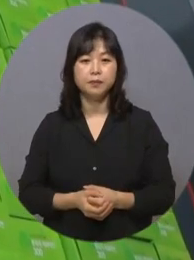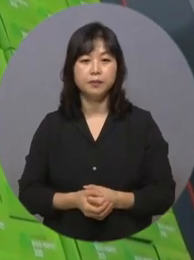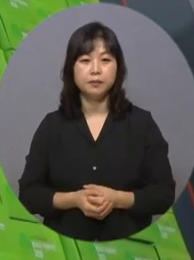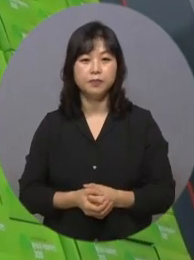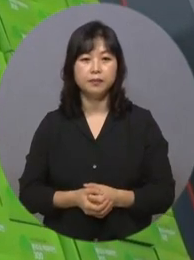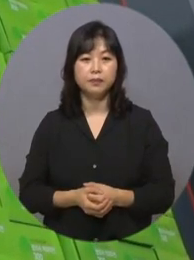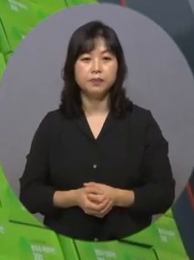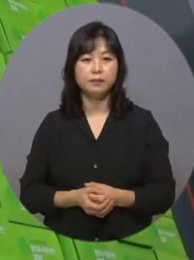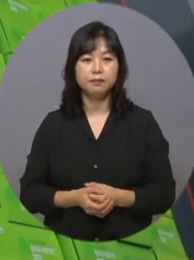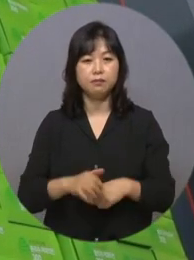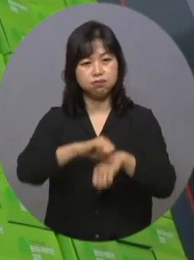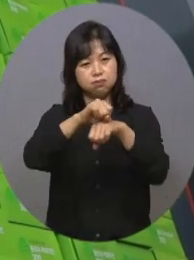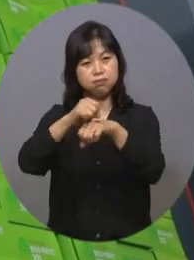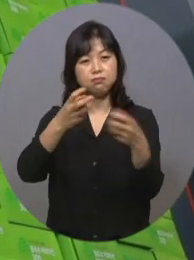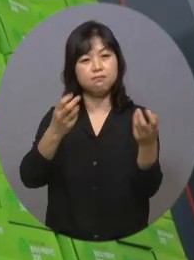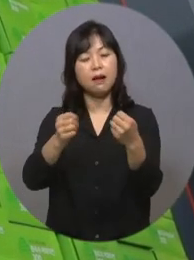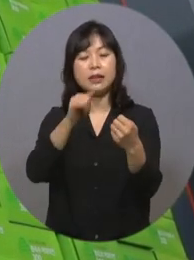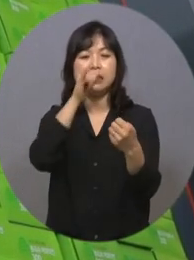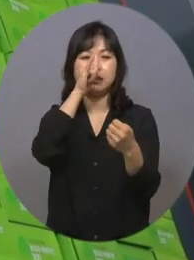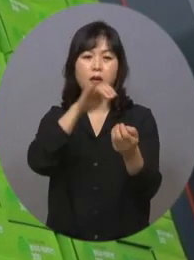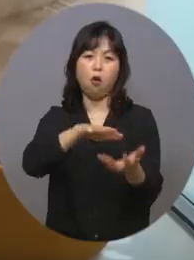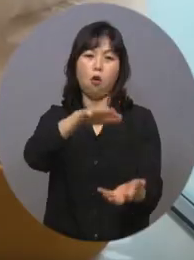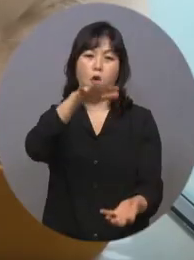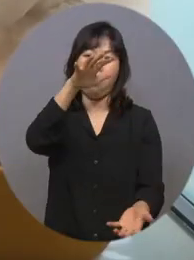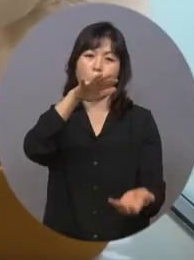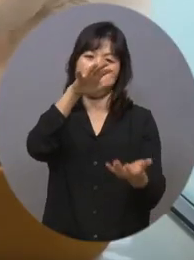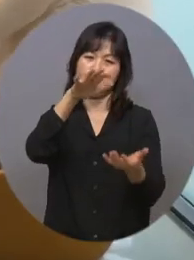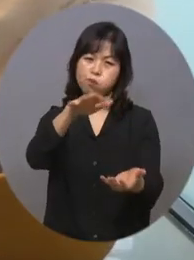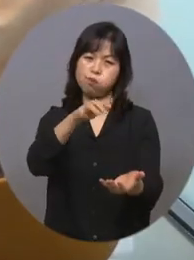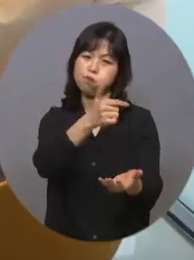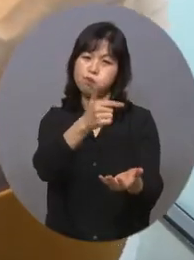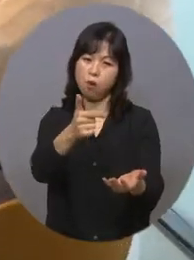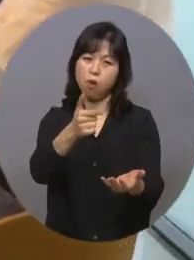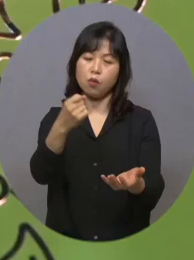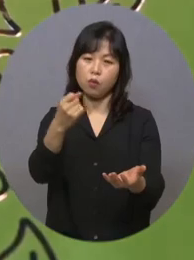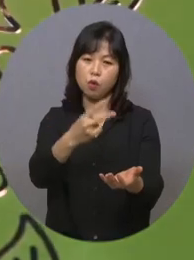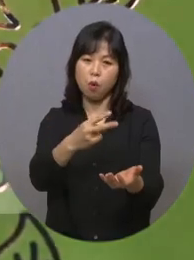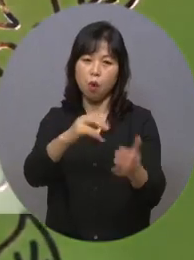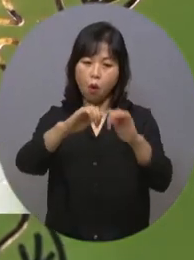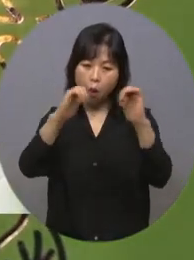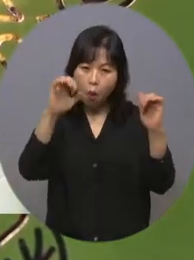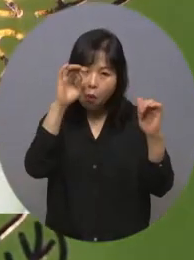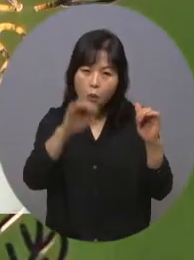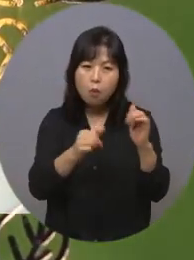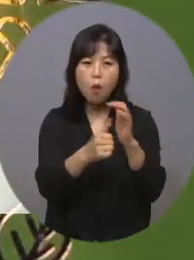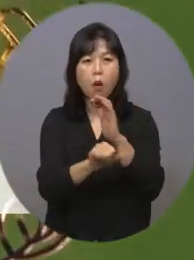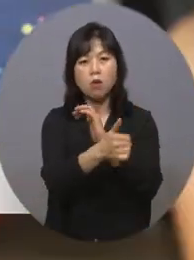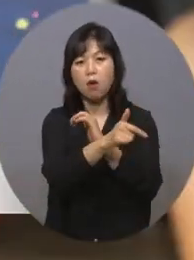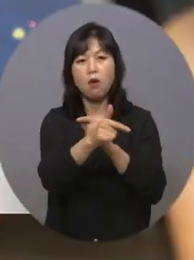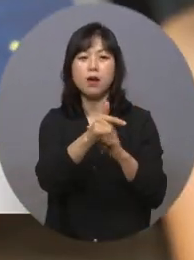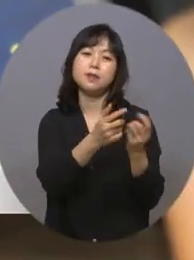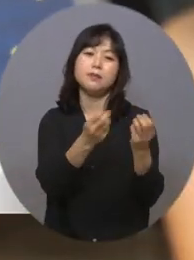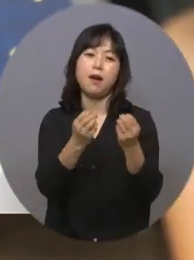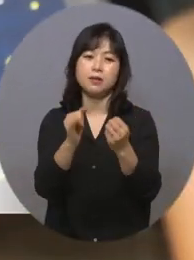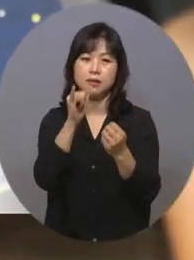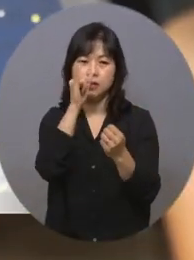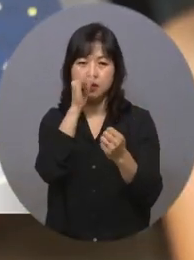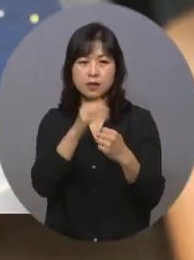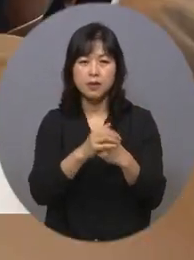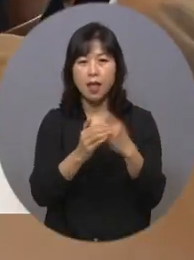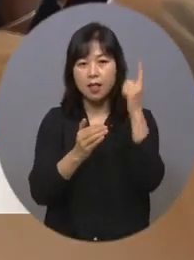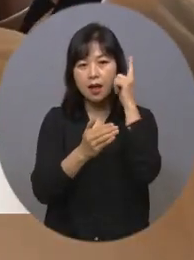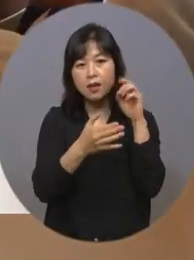수백여 개나 되는 기부 규모도 상당하지만 그 내용물도 충실합니다. 폰과 연동된 다양한 스마트 기능과